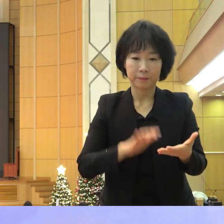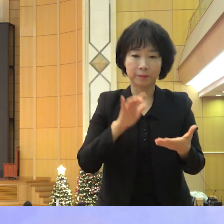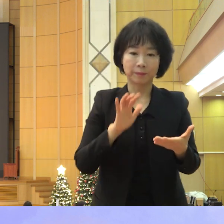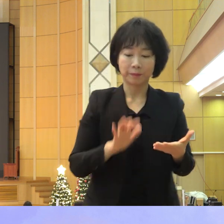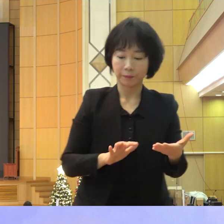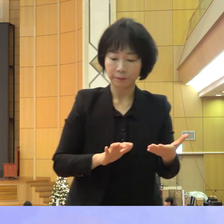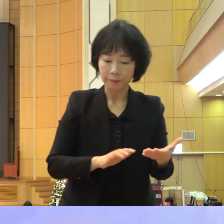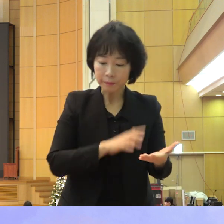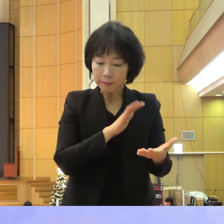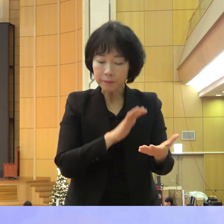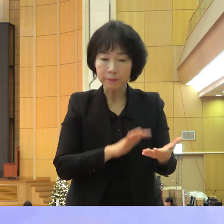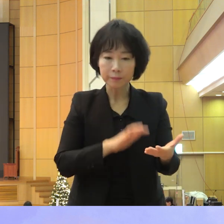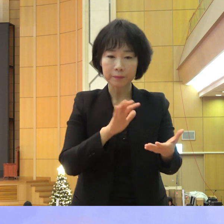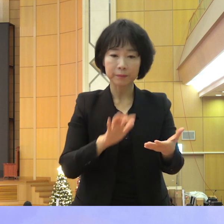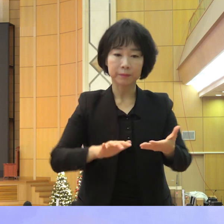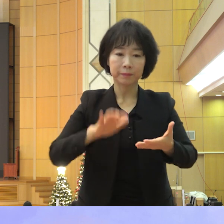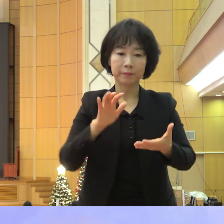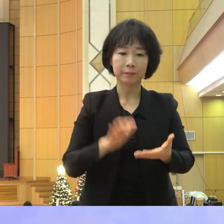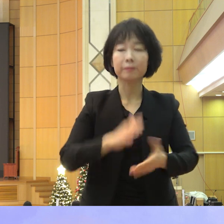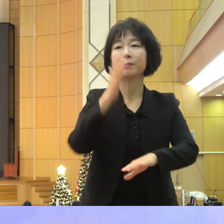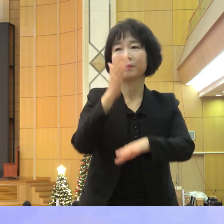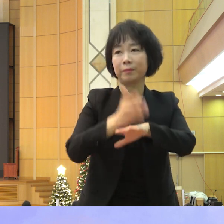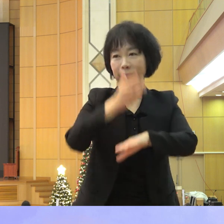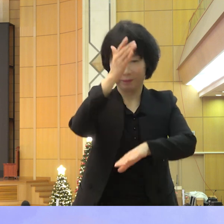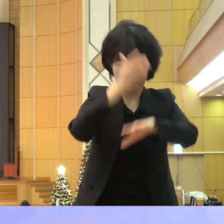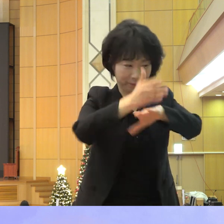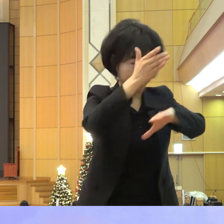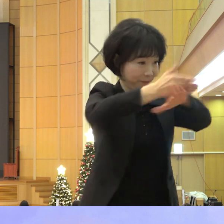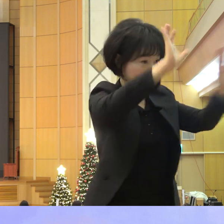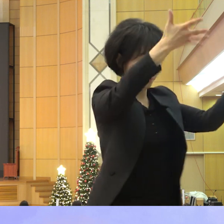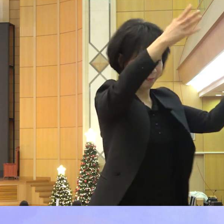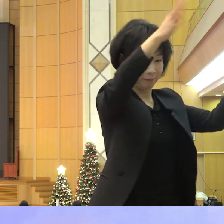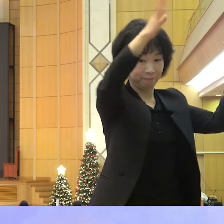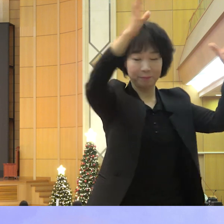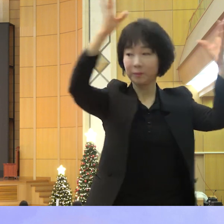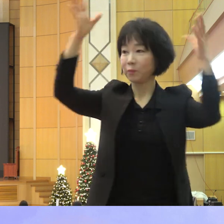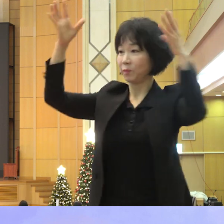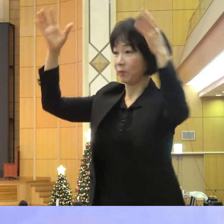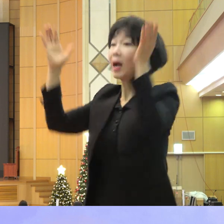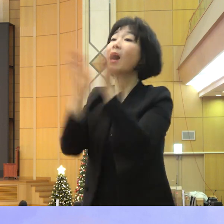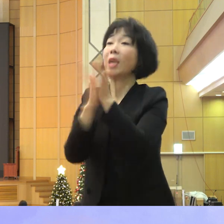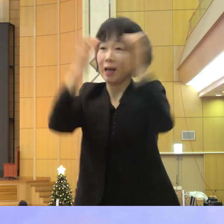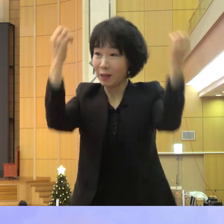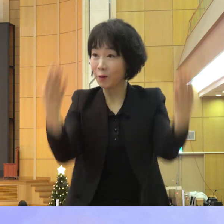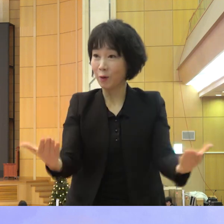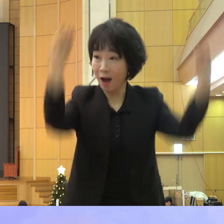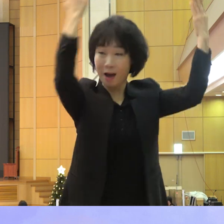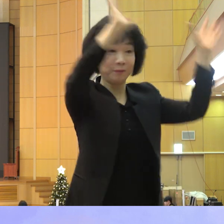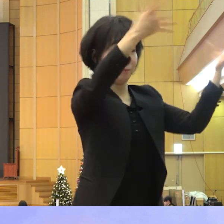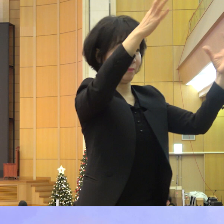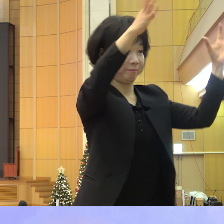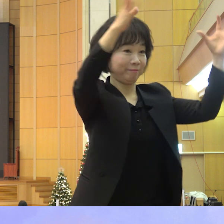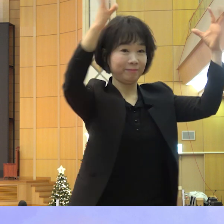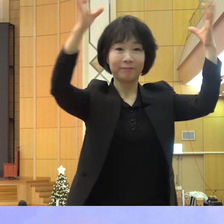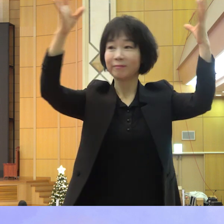이름으로 소망합니다. 주님께 감사와 영광의 박수를 돌리시겠습니다. 할렐루야.